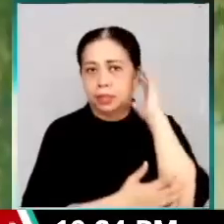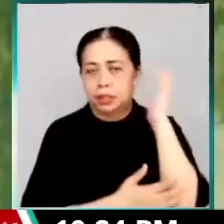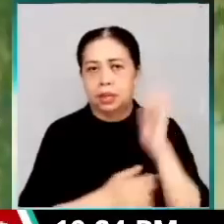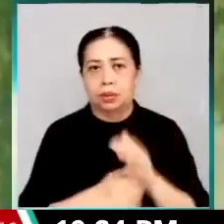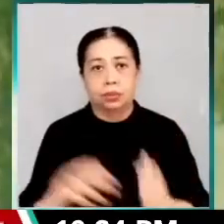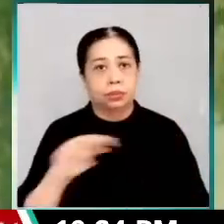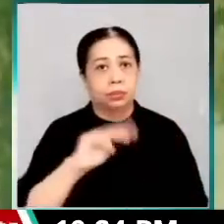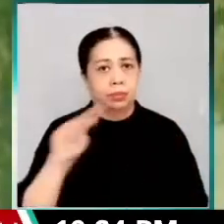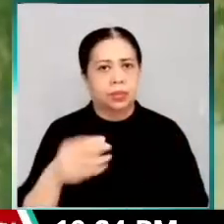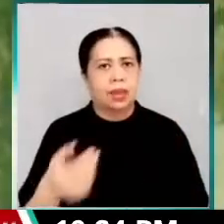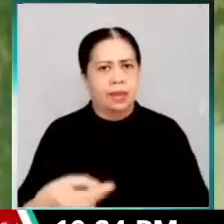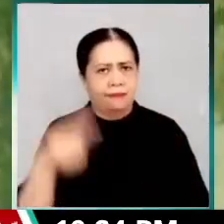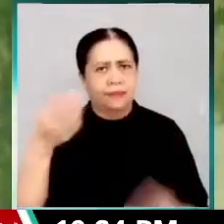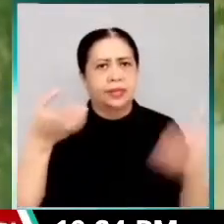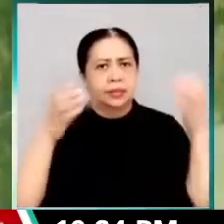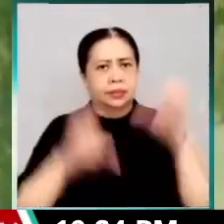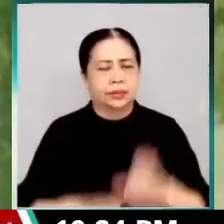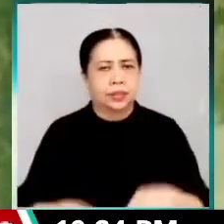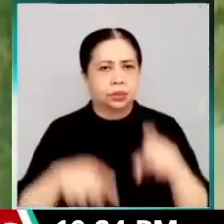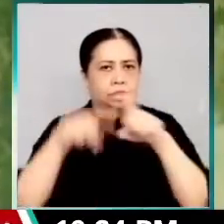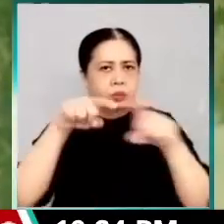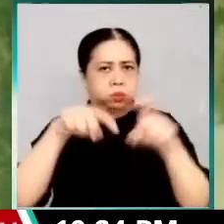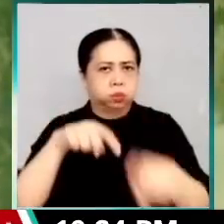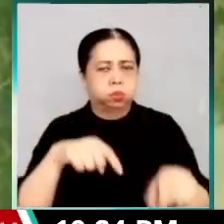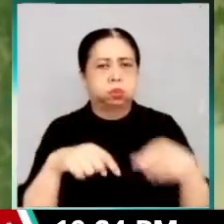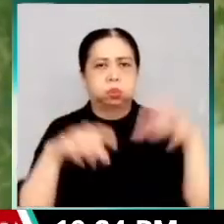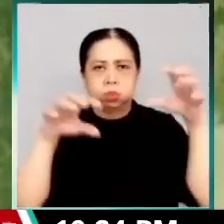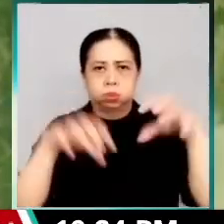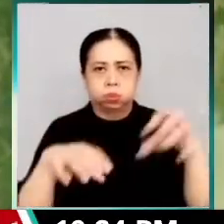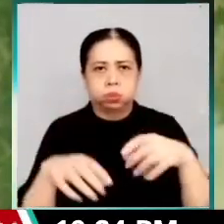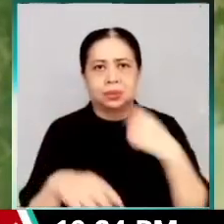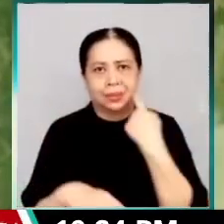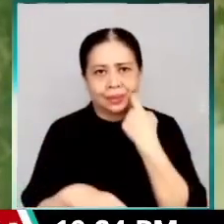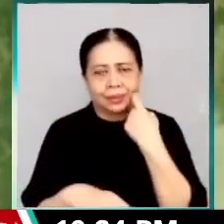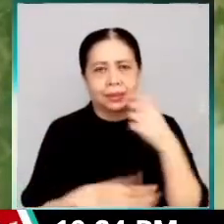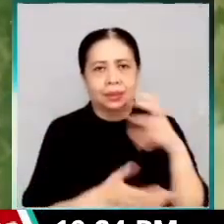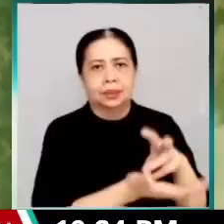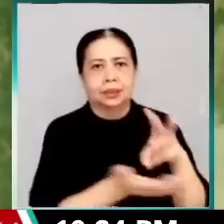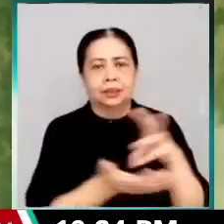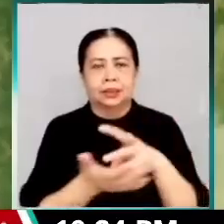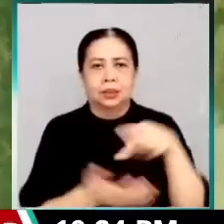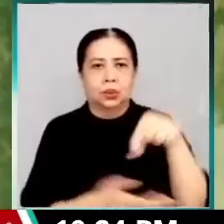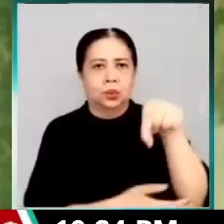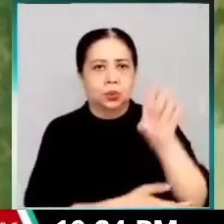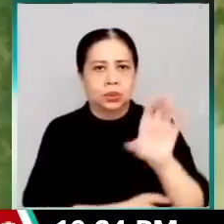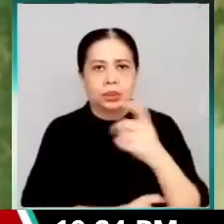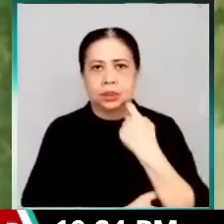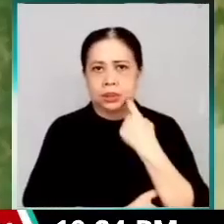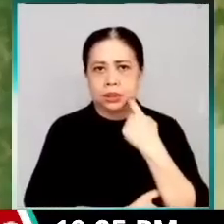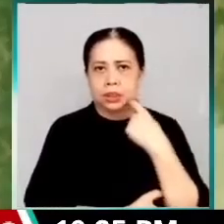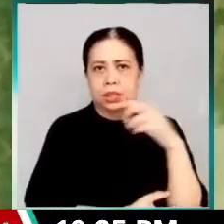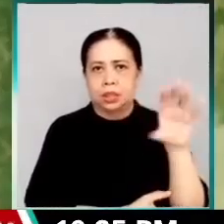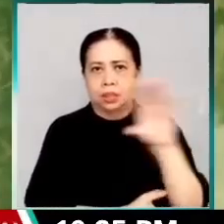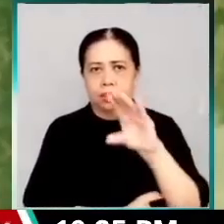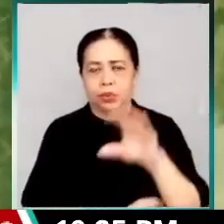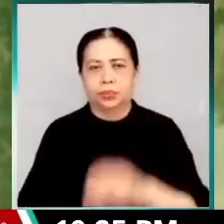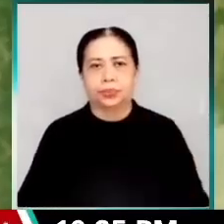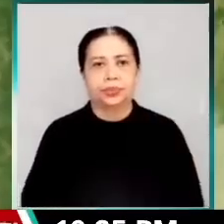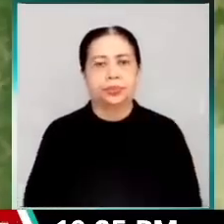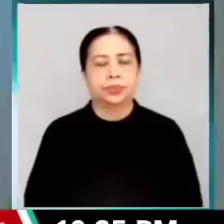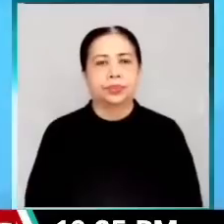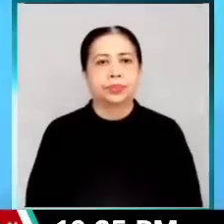mataas din ang tsansa ng thunderstorm gaya na nagpaulan sa ilang bahagi ng Quezon City kaninang hapon.